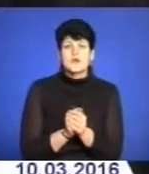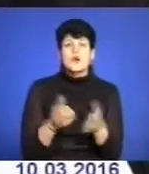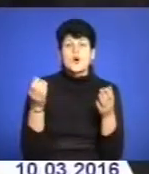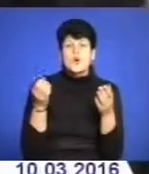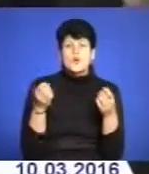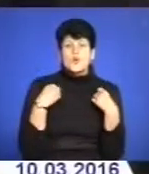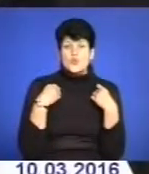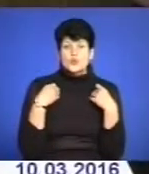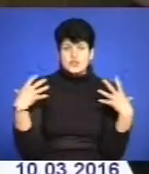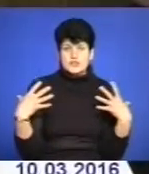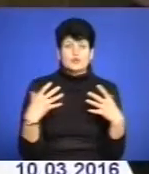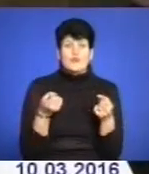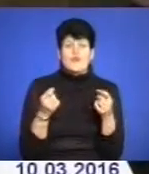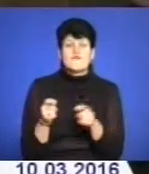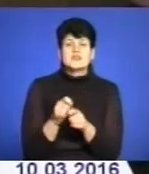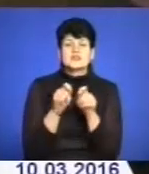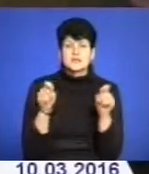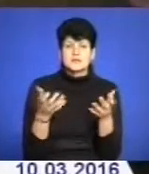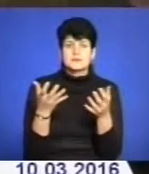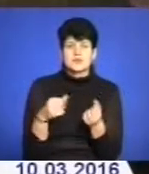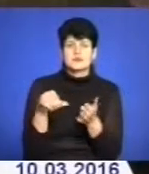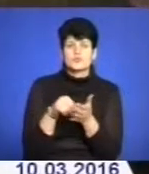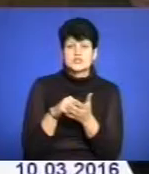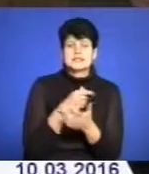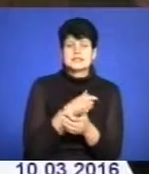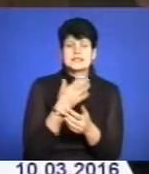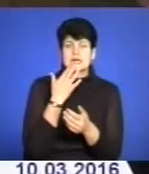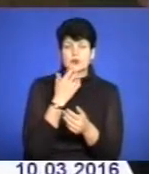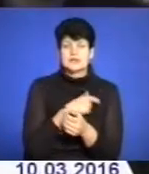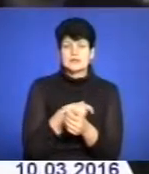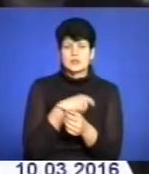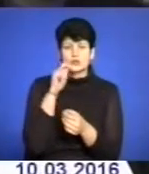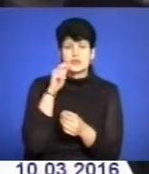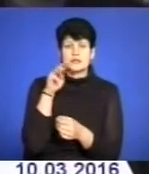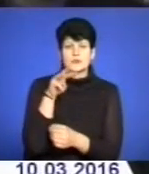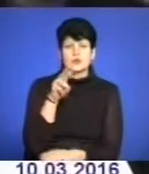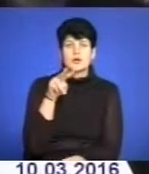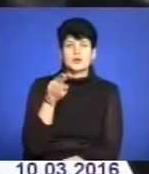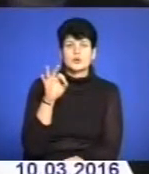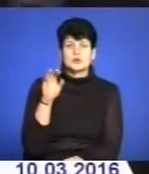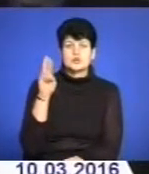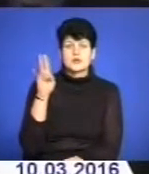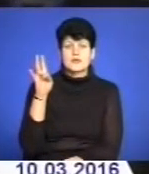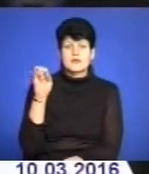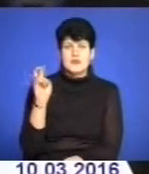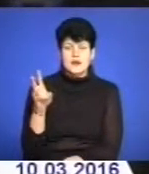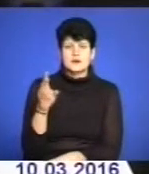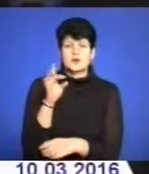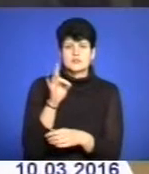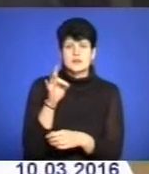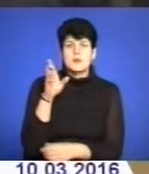урочистому відкритті взяли участь народний депутат України Микола Люшняк, заступник начальника головного управління національної поліції в Тернопільській області Руслан